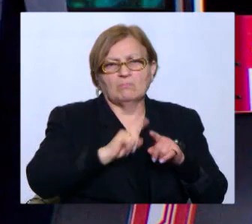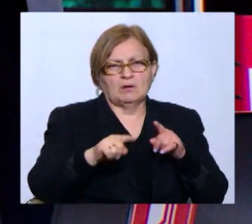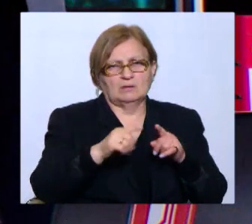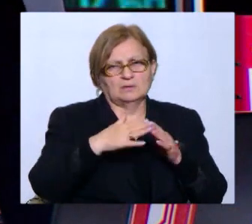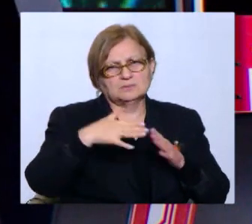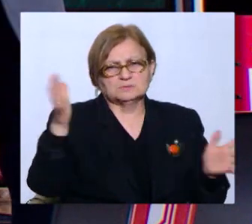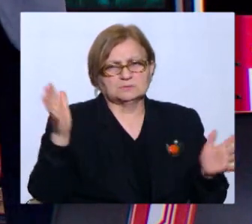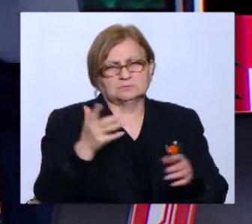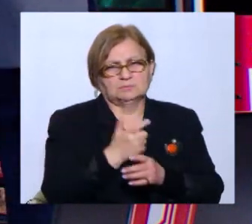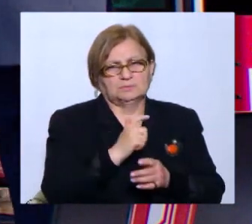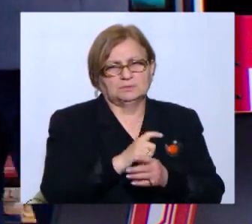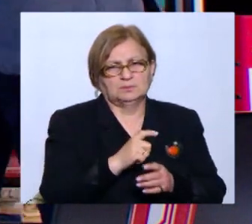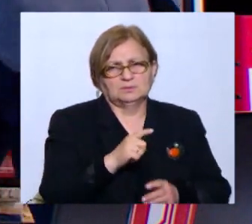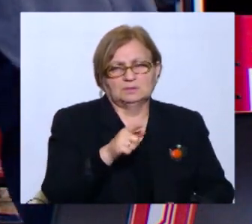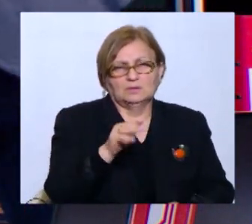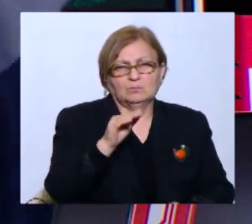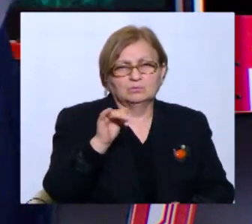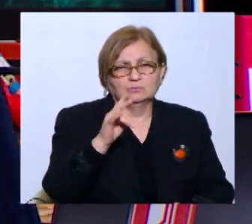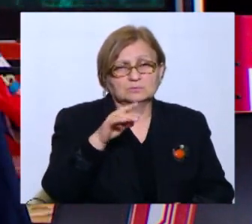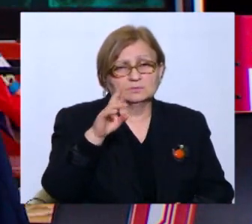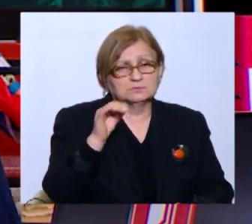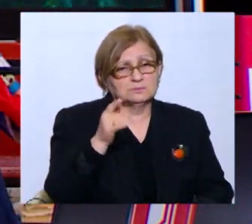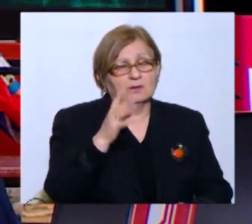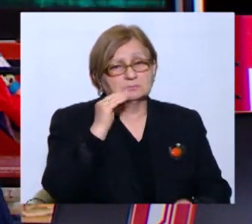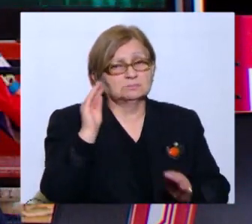ეს ფუნქცია? და სტრაფად იზრდება ფუნქცია, რომლის